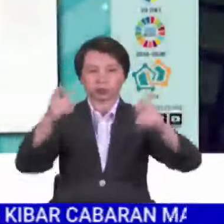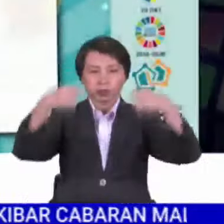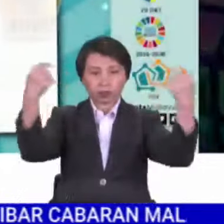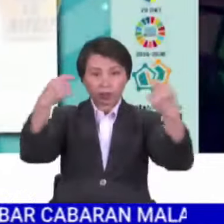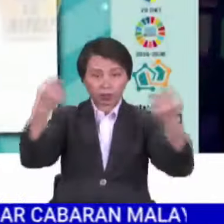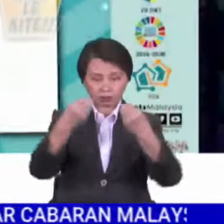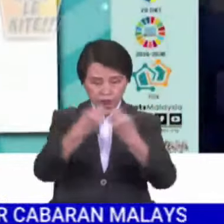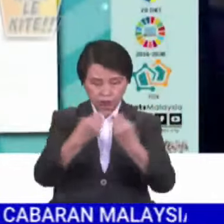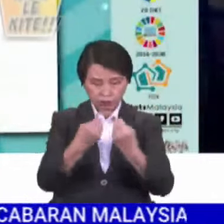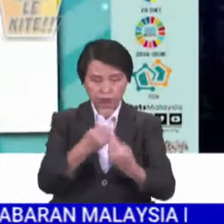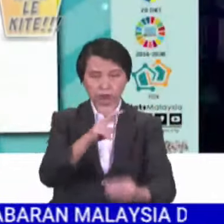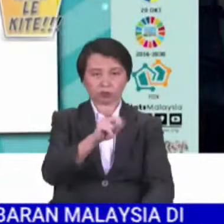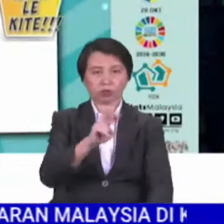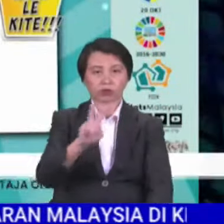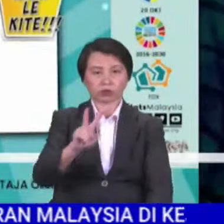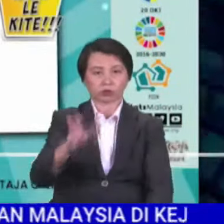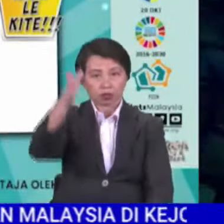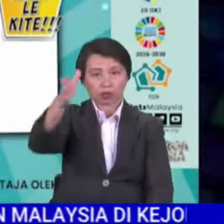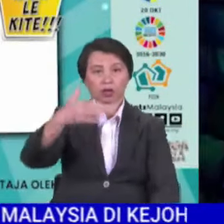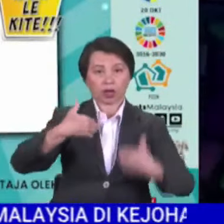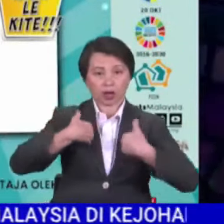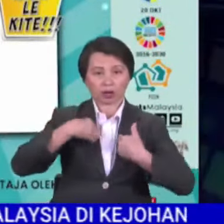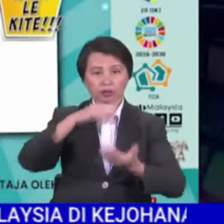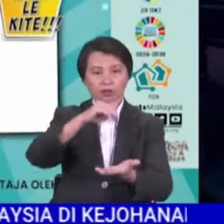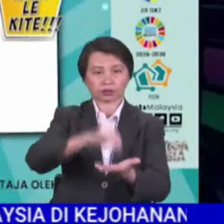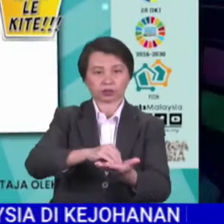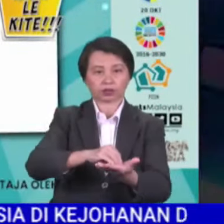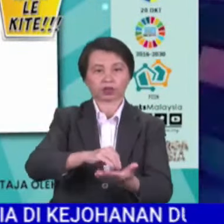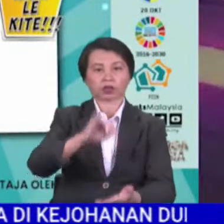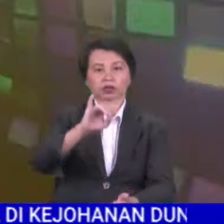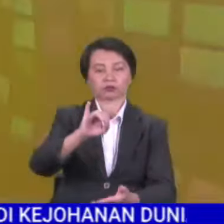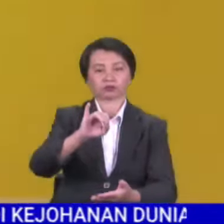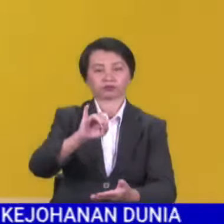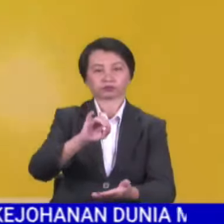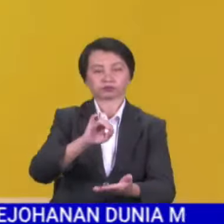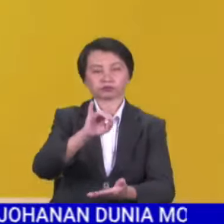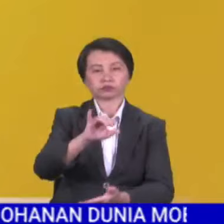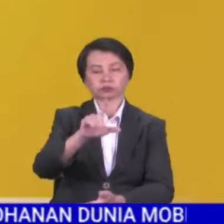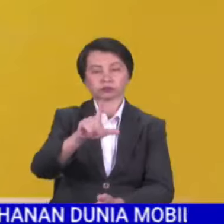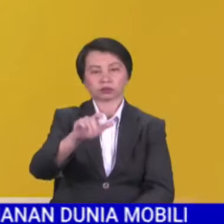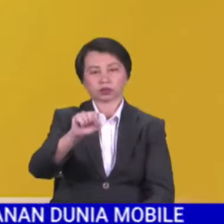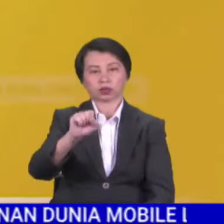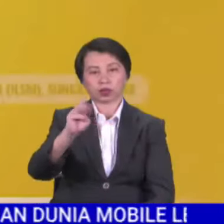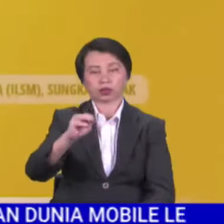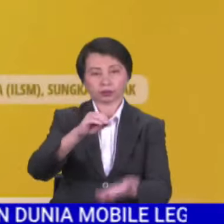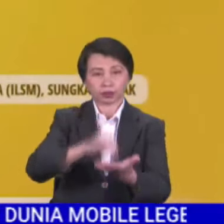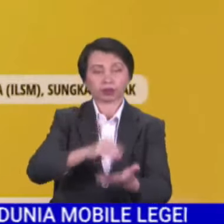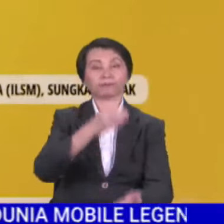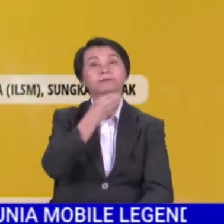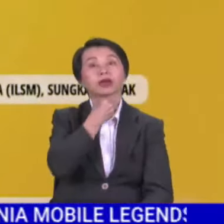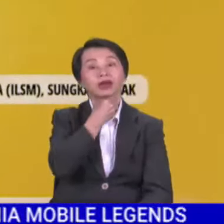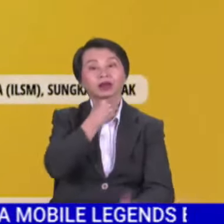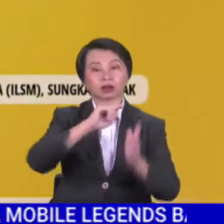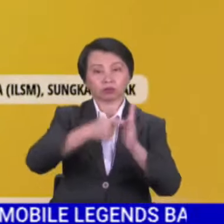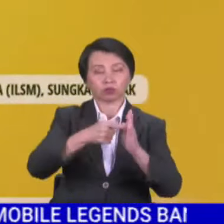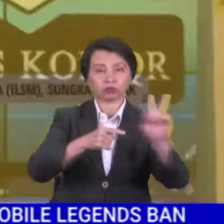Statistik 2022 akan diadakan di Institut Latihan Statistik Malaysia ILSM Sungai Perak